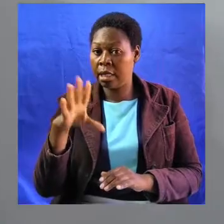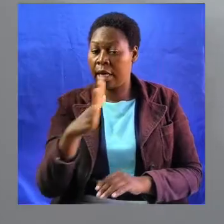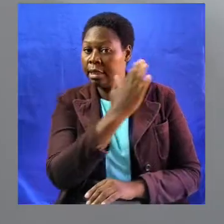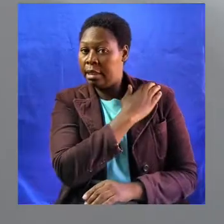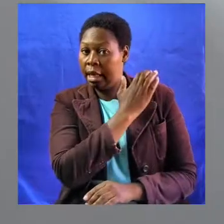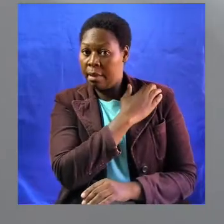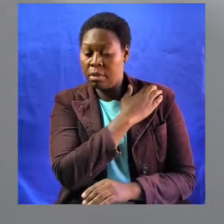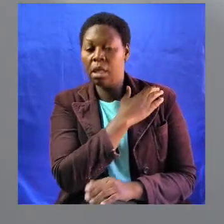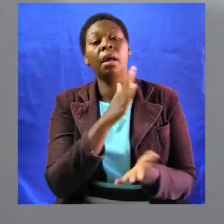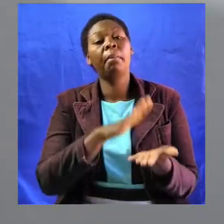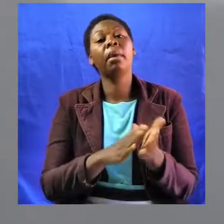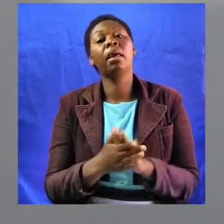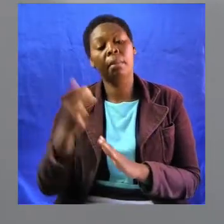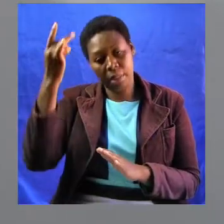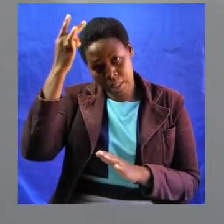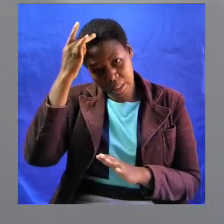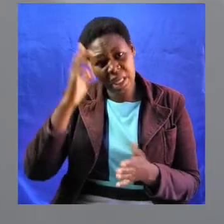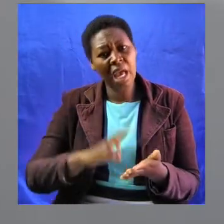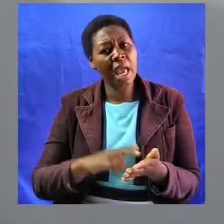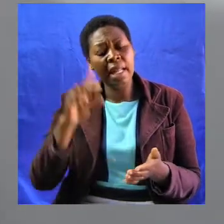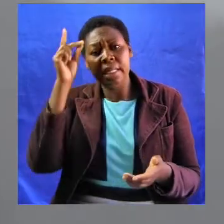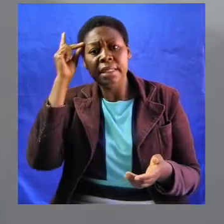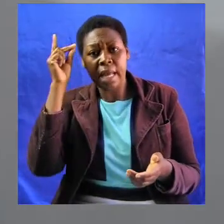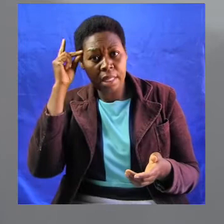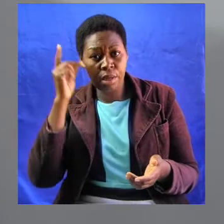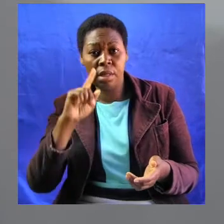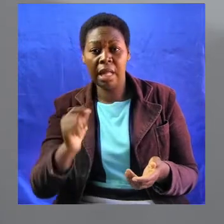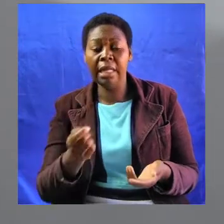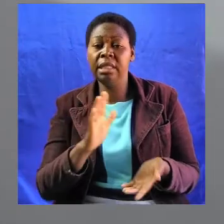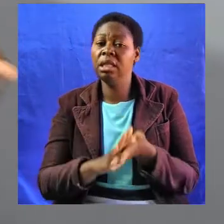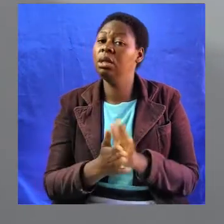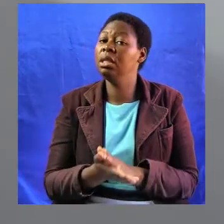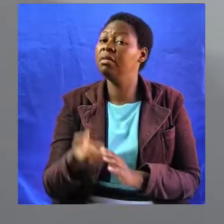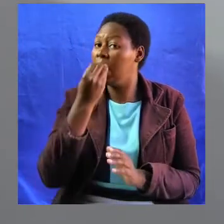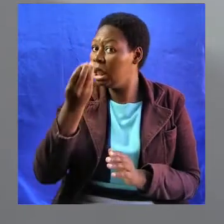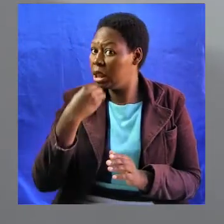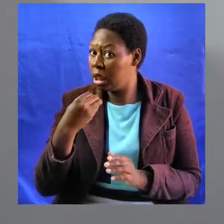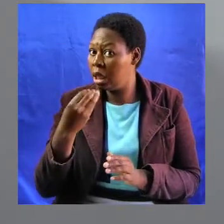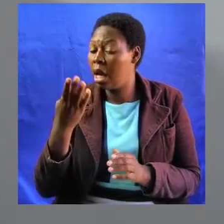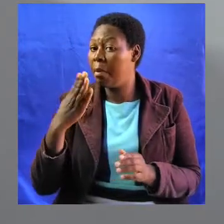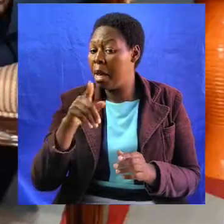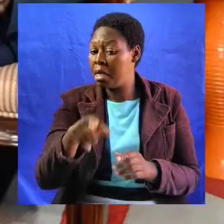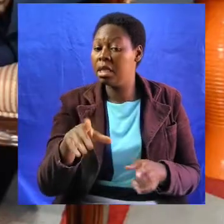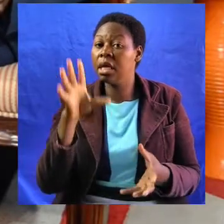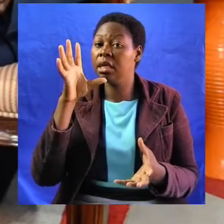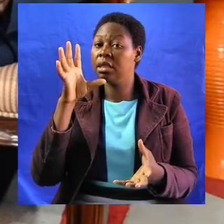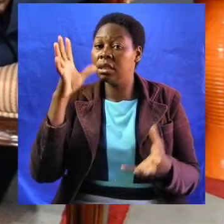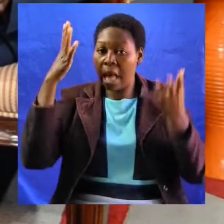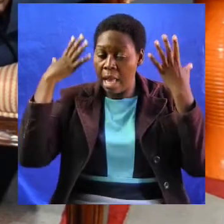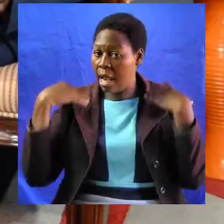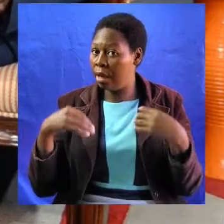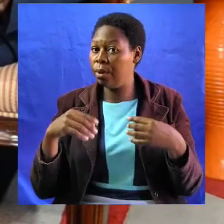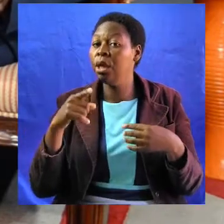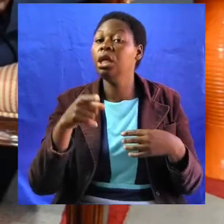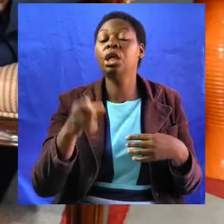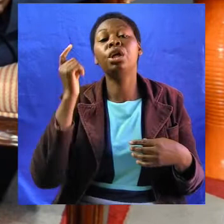Saka zvakaitika zvekuti Daniel haana kudyiwa neshumba mugomba aizviziva iye Cyrus. Because Daniel